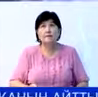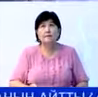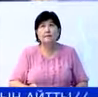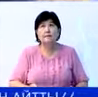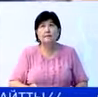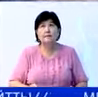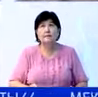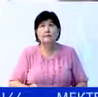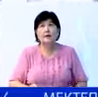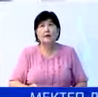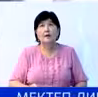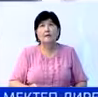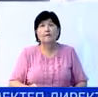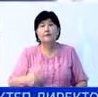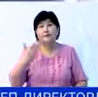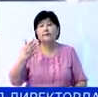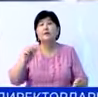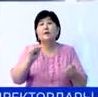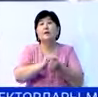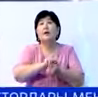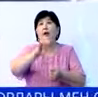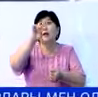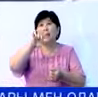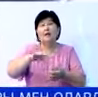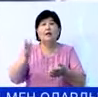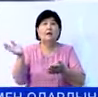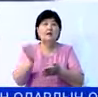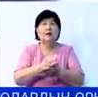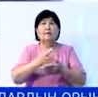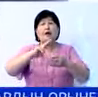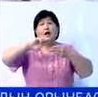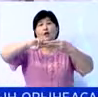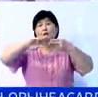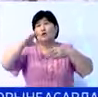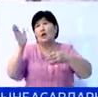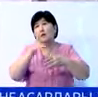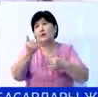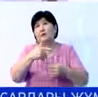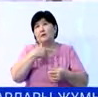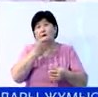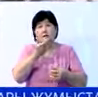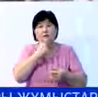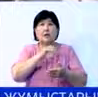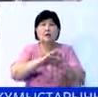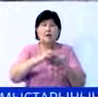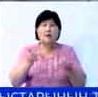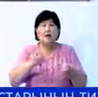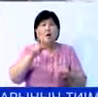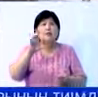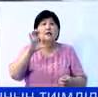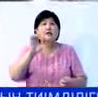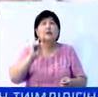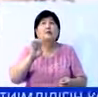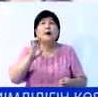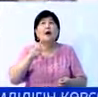болды. Мынаған, мына қағазды жыртып, алып-сап, скотчтерді алып-сап, түйге болады ғой? Неге тазартпайсыздар? Бұл сыбаға